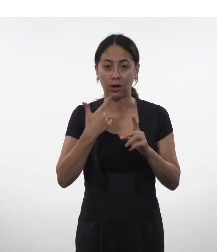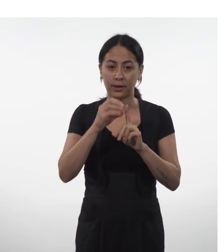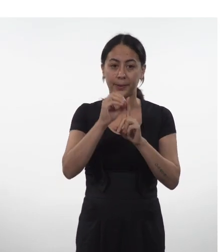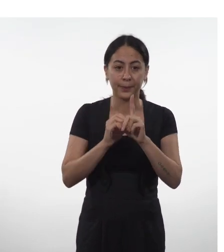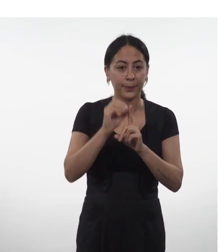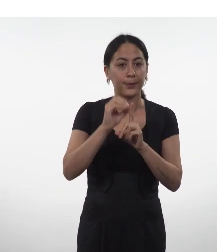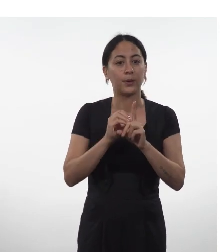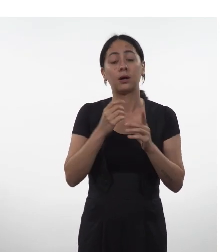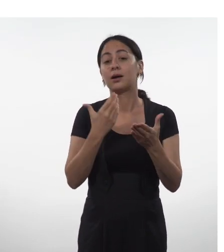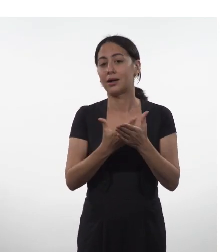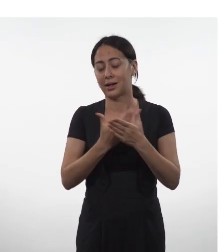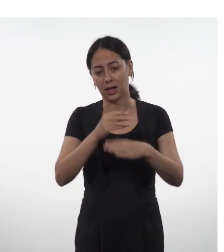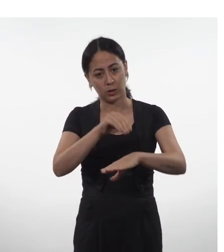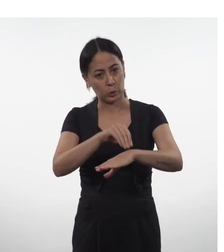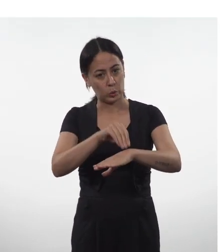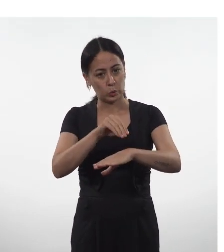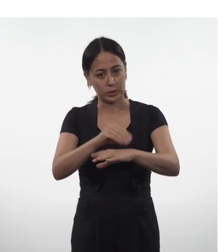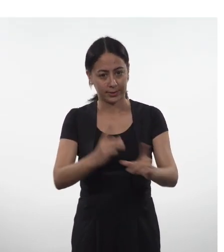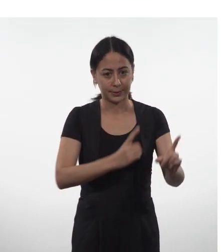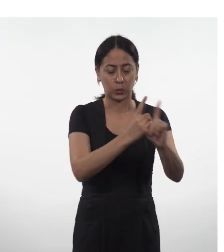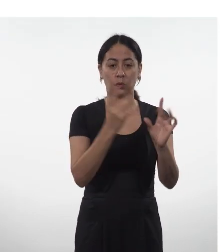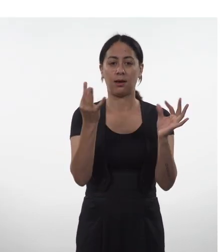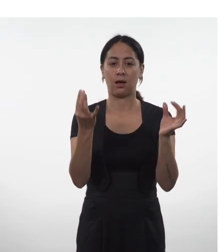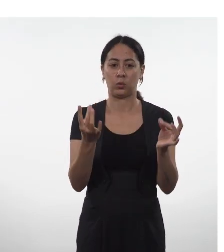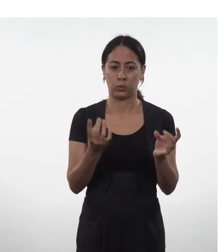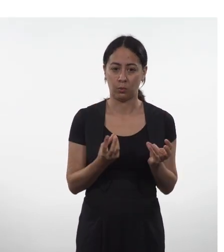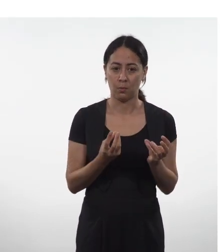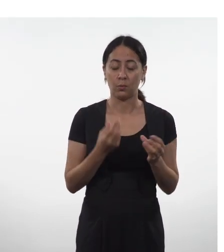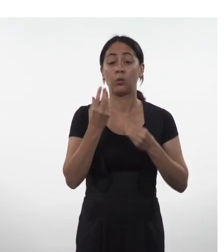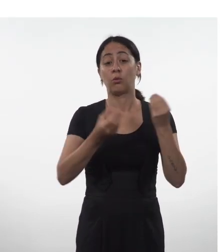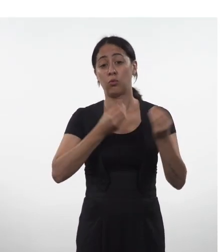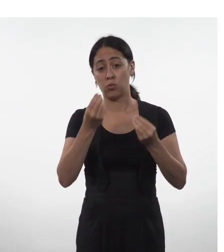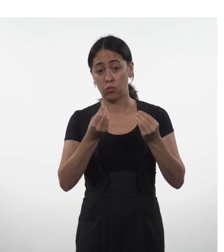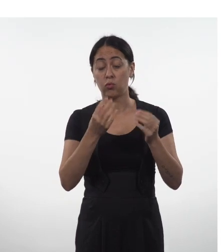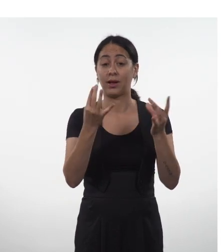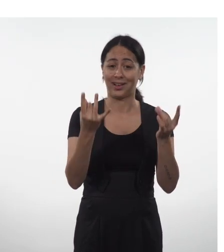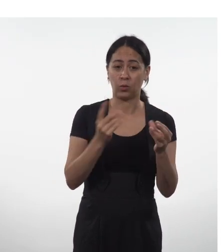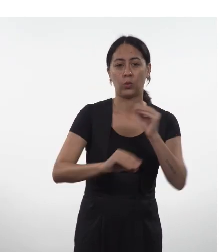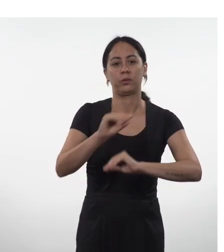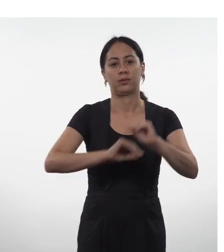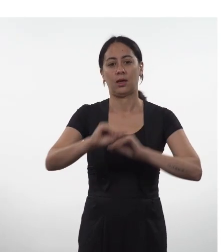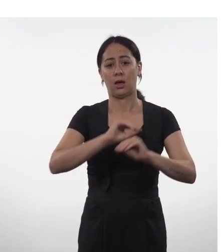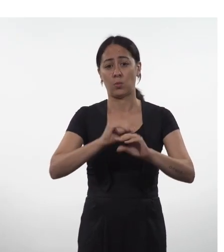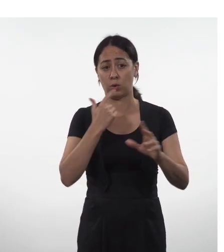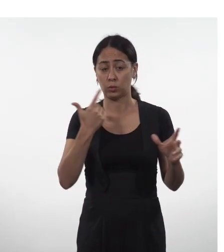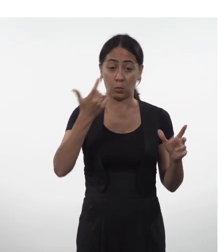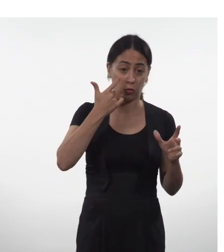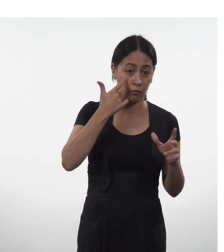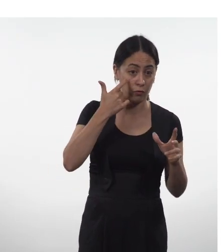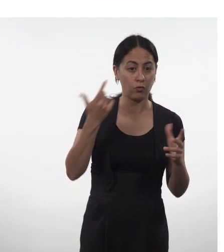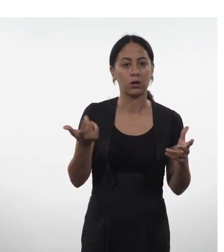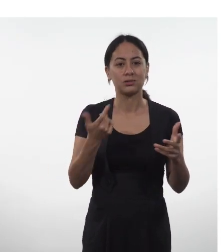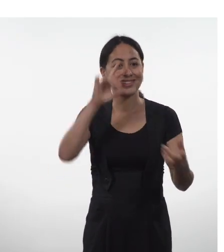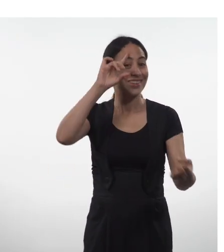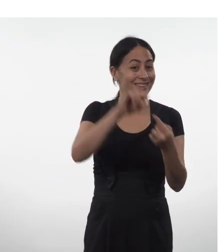un ergonome ou un ergothérapeute pour avoir des conseils de réadaptation, comment aménager, si c'est pour écouter la musique